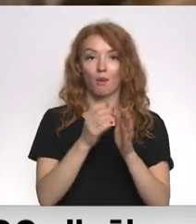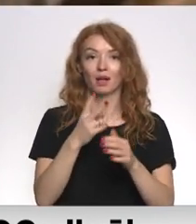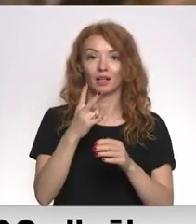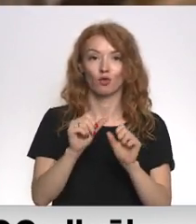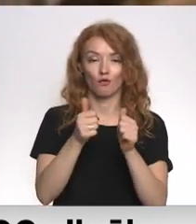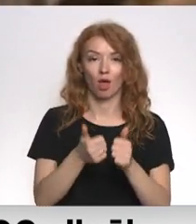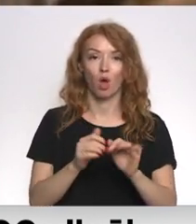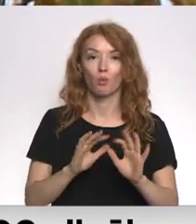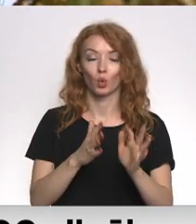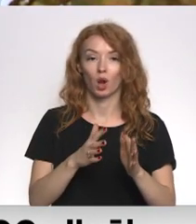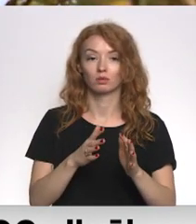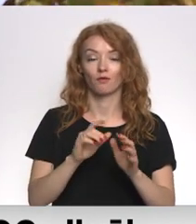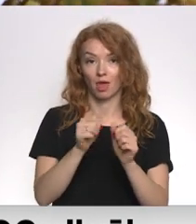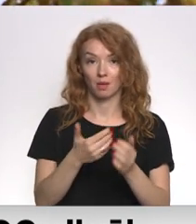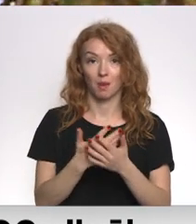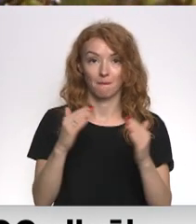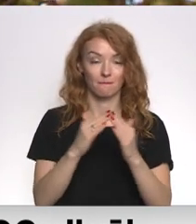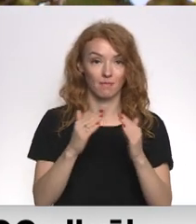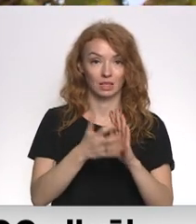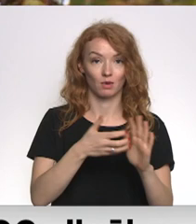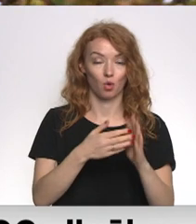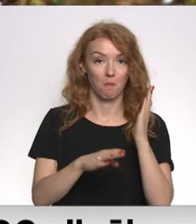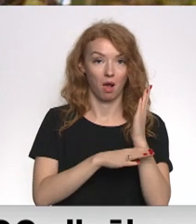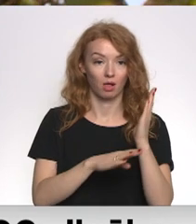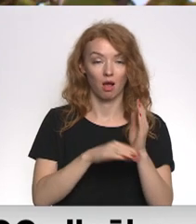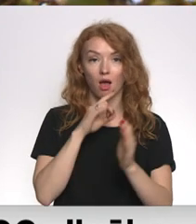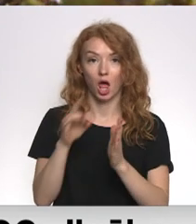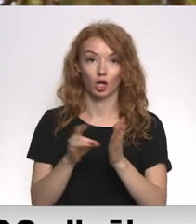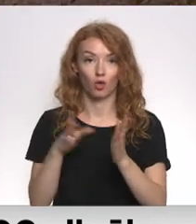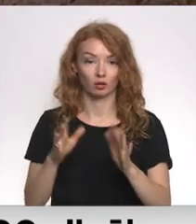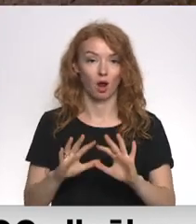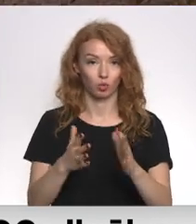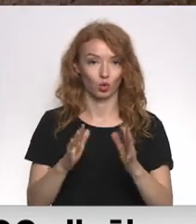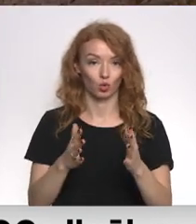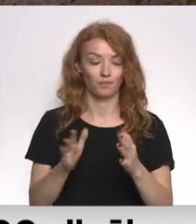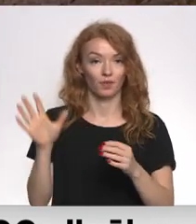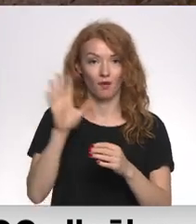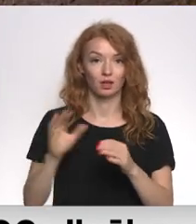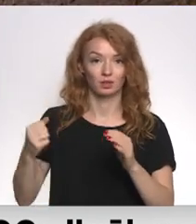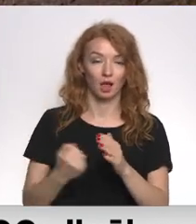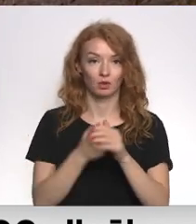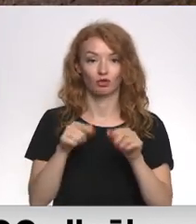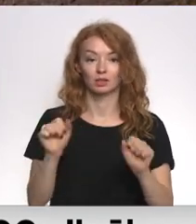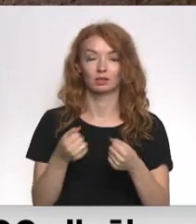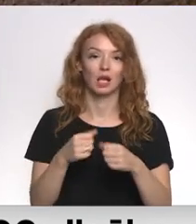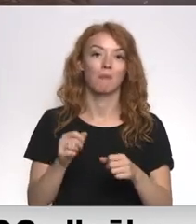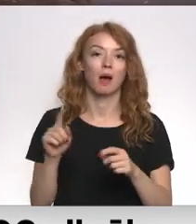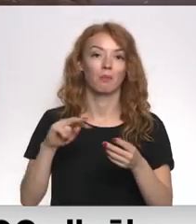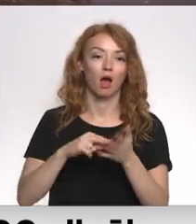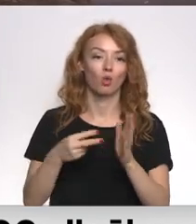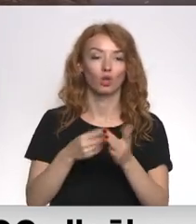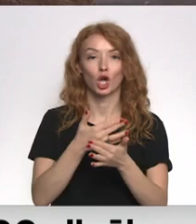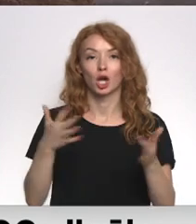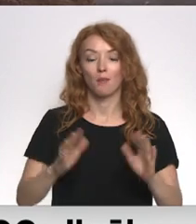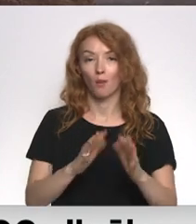apkuras mehānismiem. Piemēram, ja mājās tiek lietot gan malkas, gan elektroenerģijas apkuri. Valsts atbalsts šajā ziemā paredzēts vairākiem apkuras